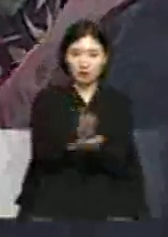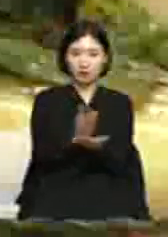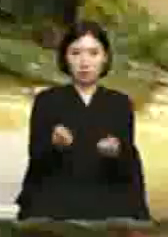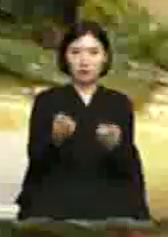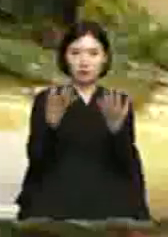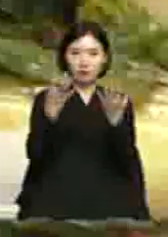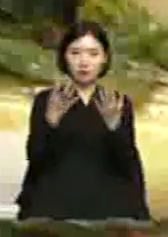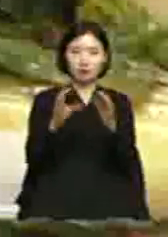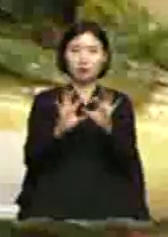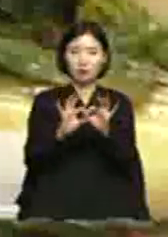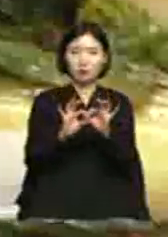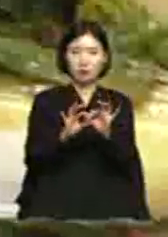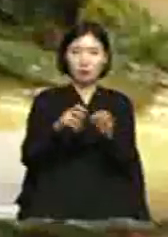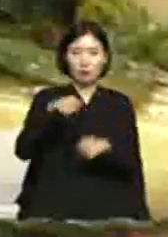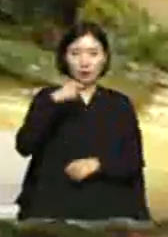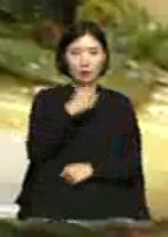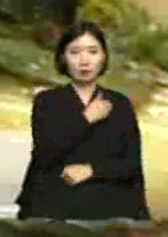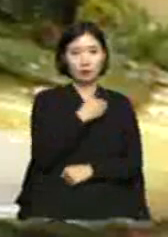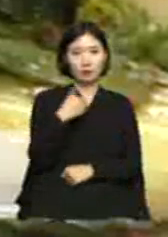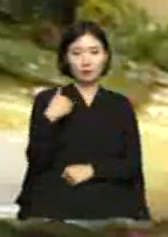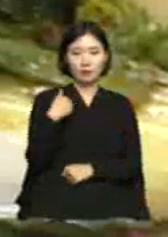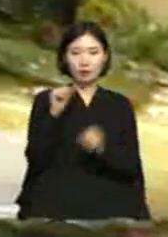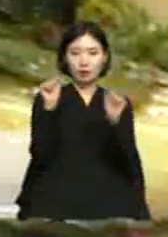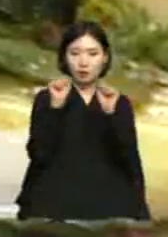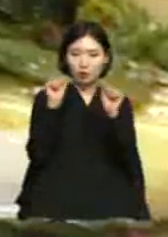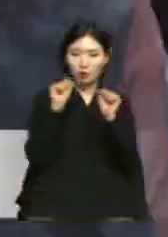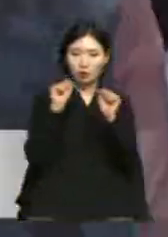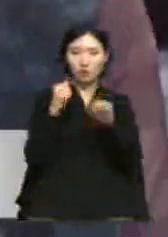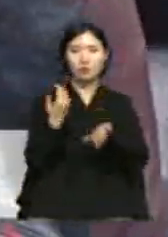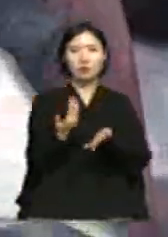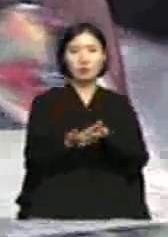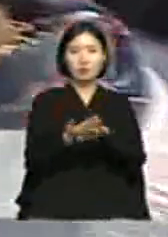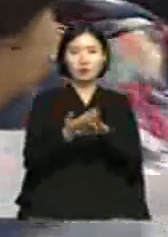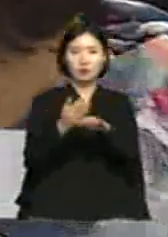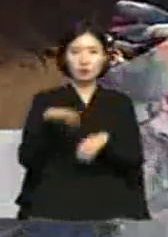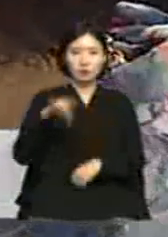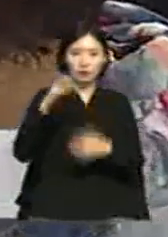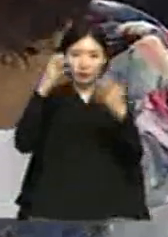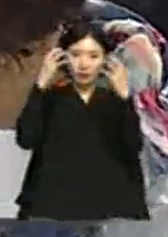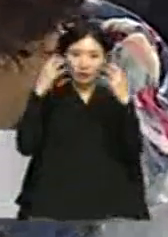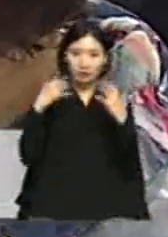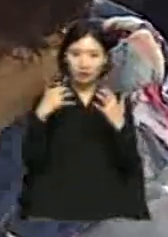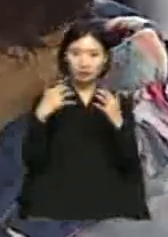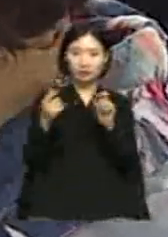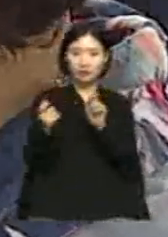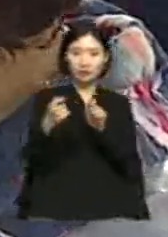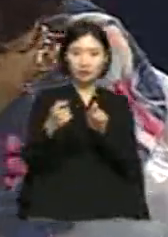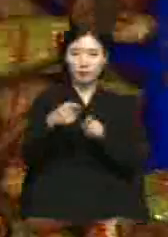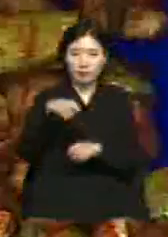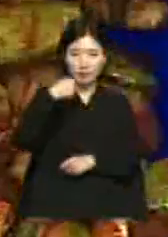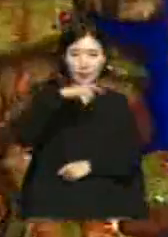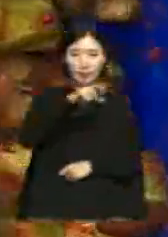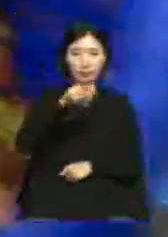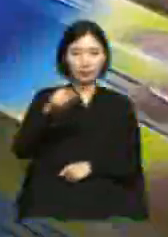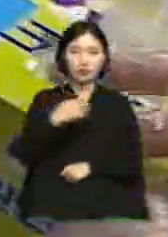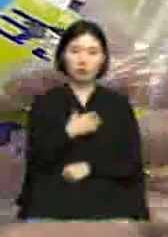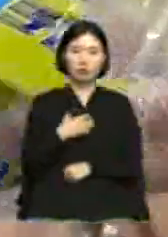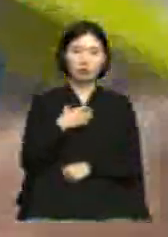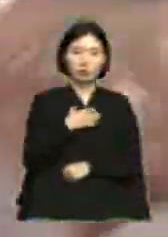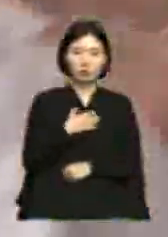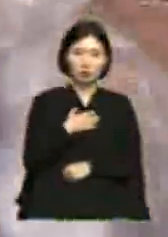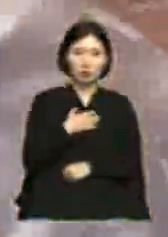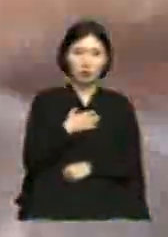진행하면서 먹을거리가 비교적 풍족한 겨울철과는 달리 초여름을 앞두고 반찬 걱정을 하는 이웃들이 많은 것을